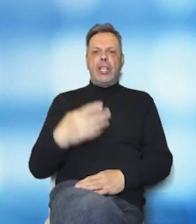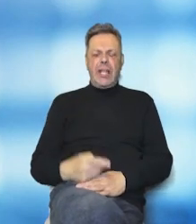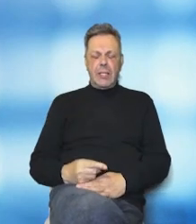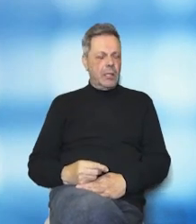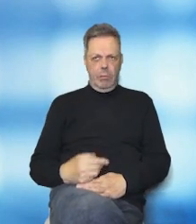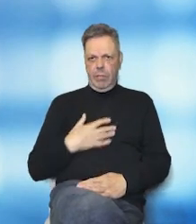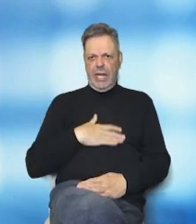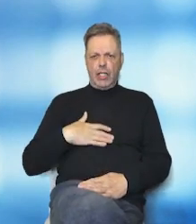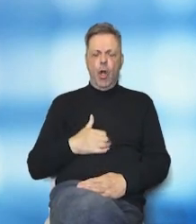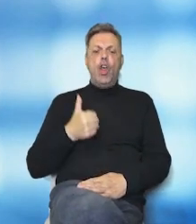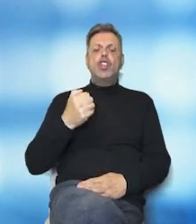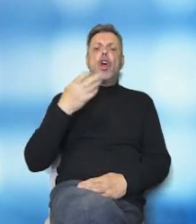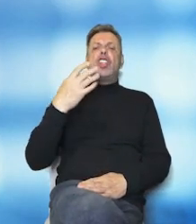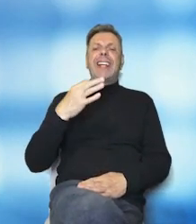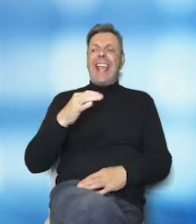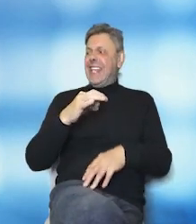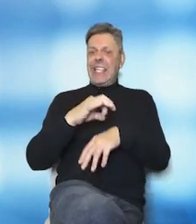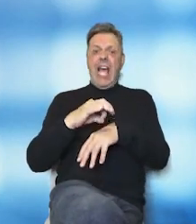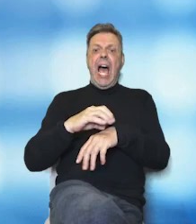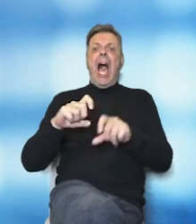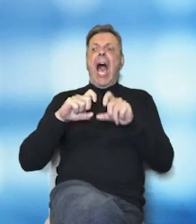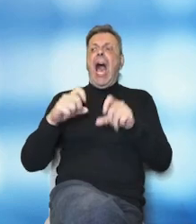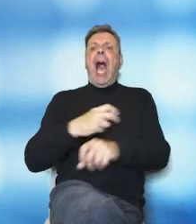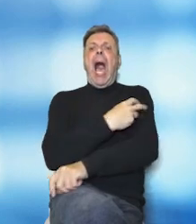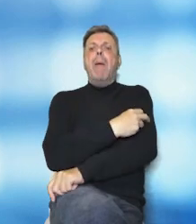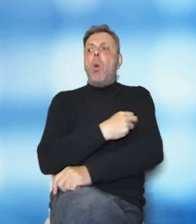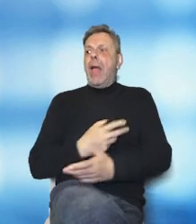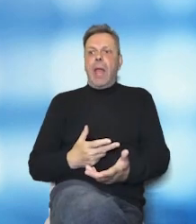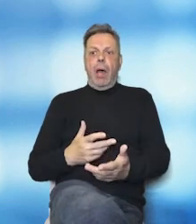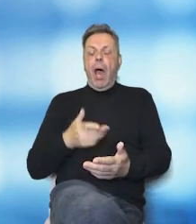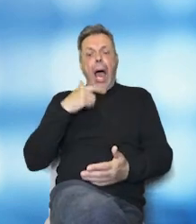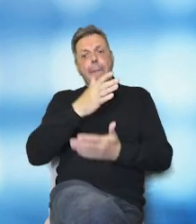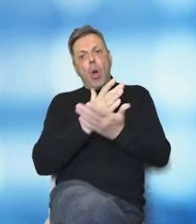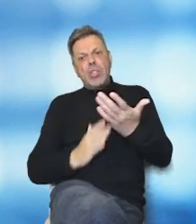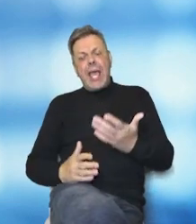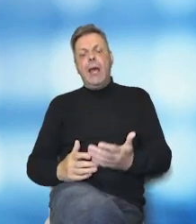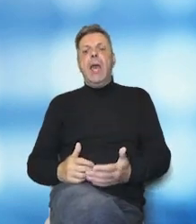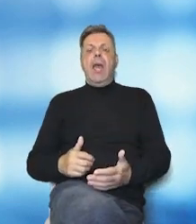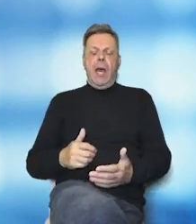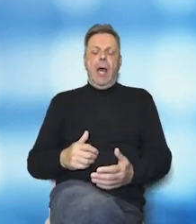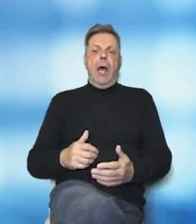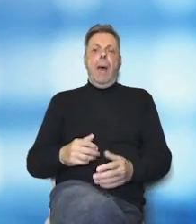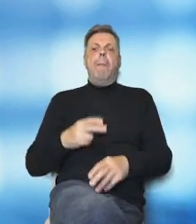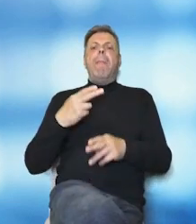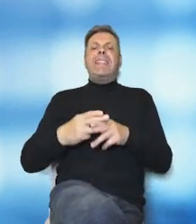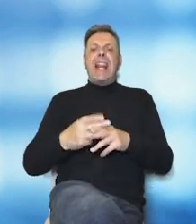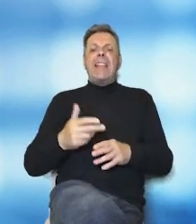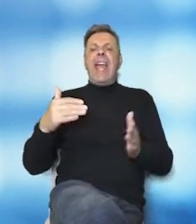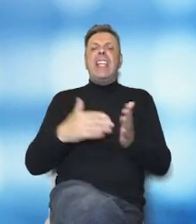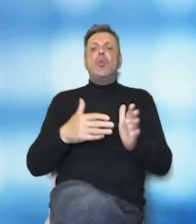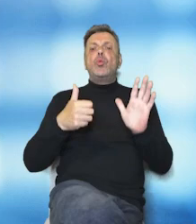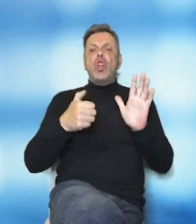Zamislite, 140 ordinacija, i ako vidite da je prosjek pacijenata na razini Hrvatske oko